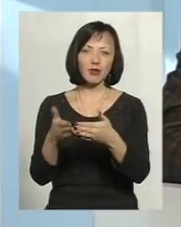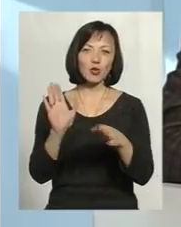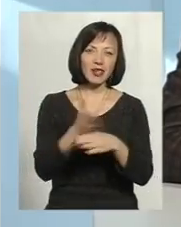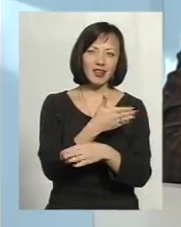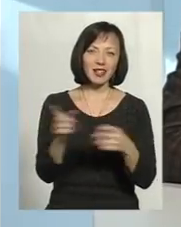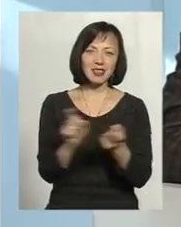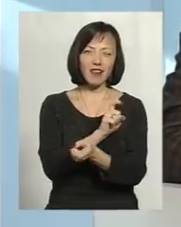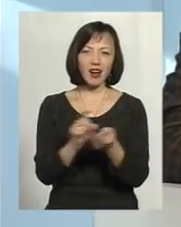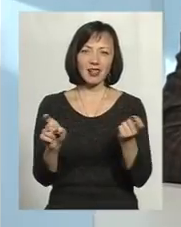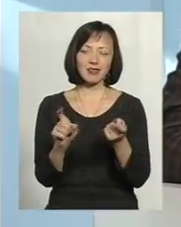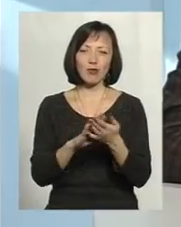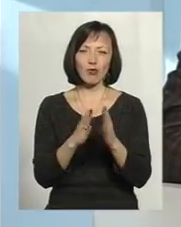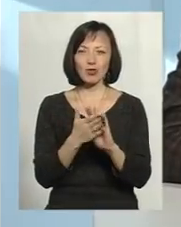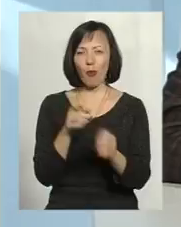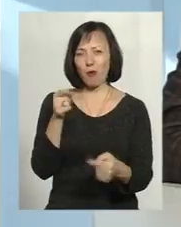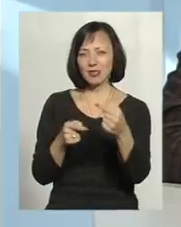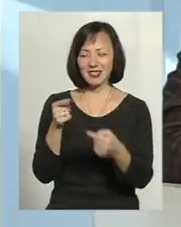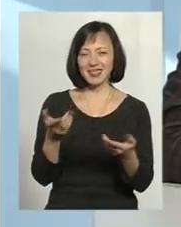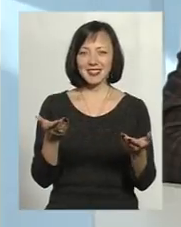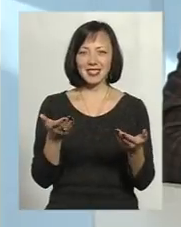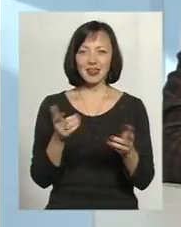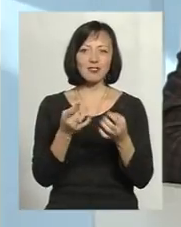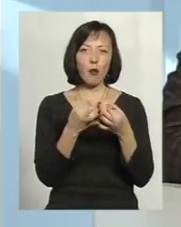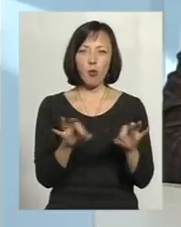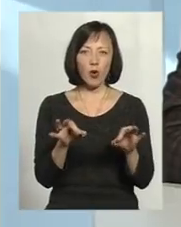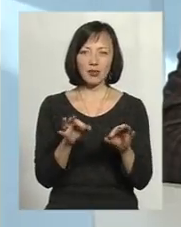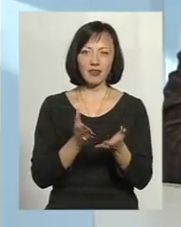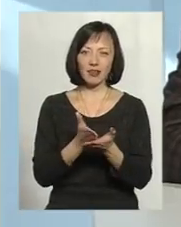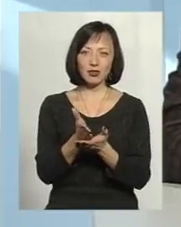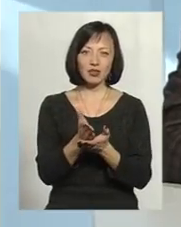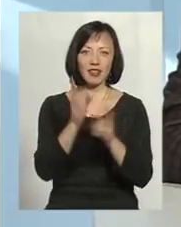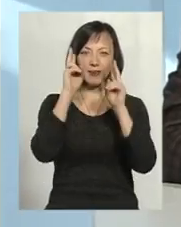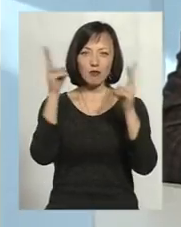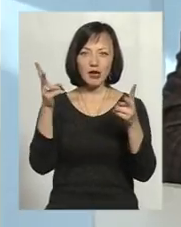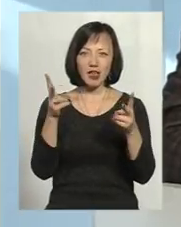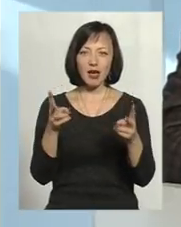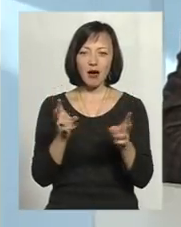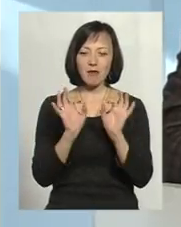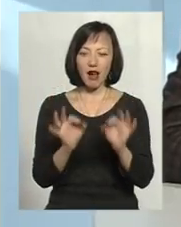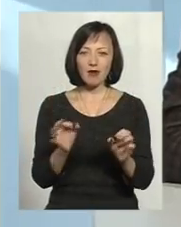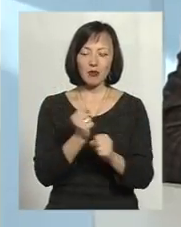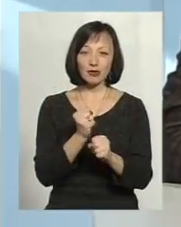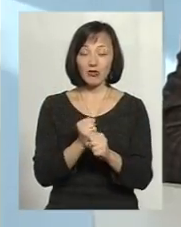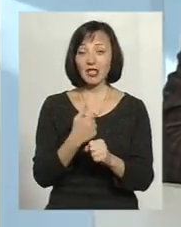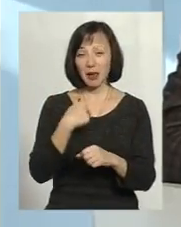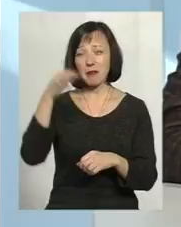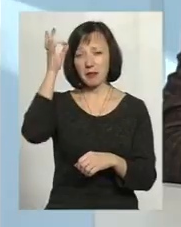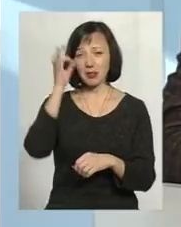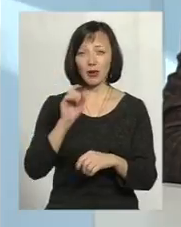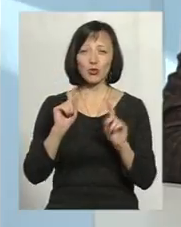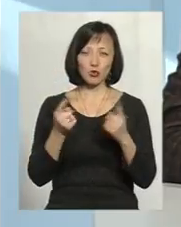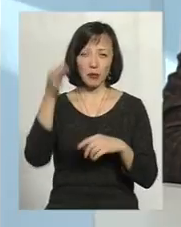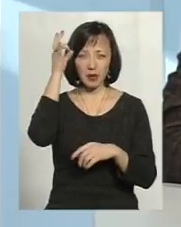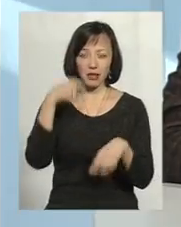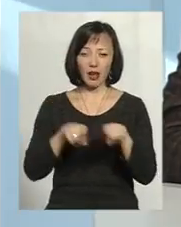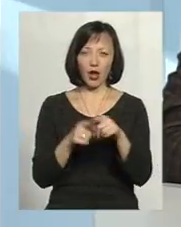ділити, сваритись, опозиції, тому що Свобода не налаштована і не вміє конструктивно працювати і так далі. Я пам'ятаю, дуже пам'ятаю